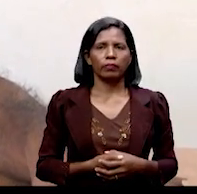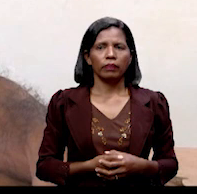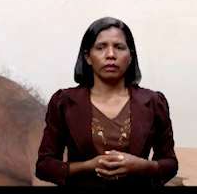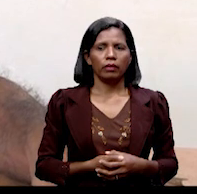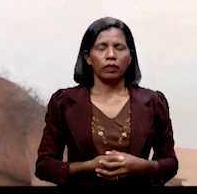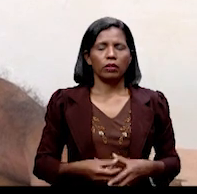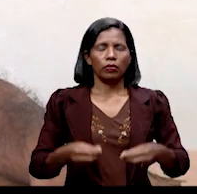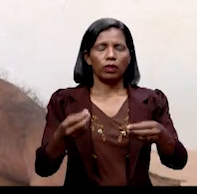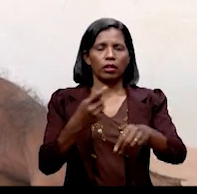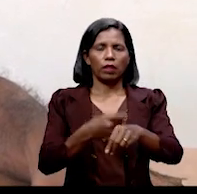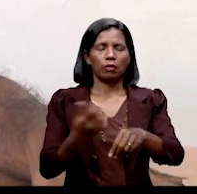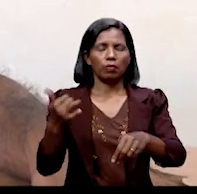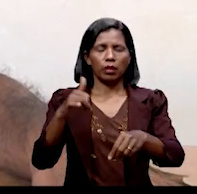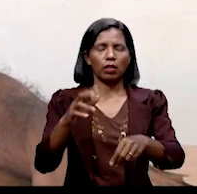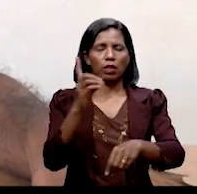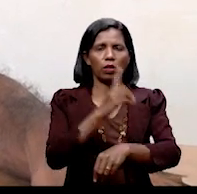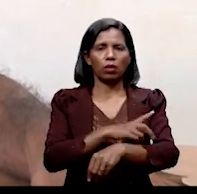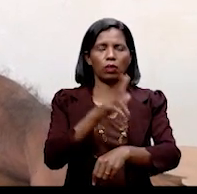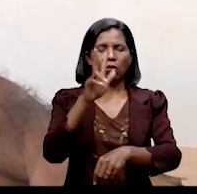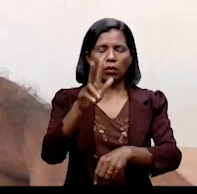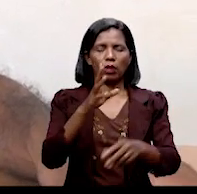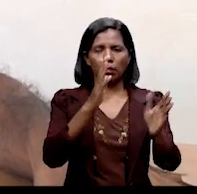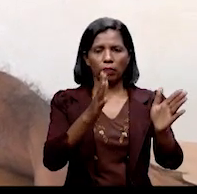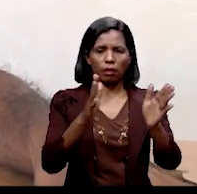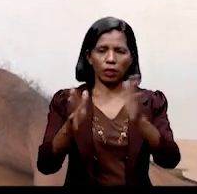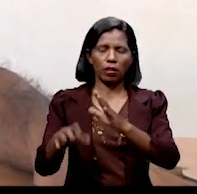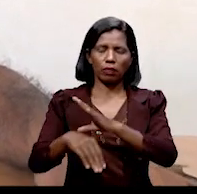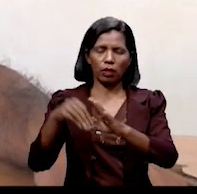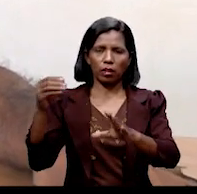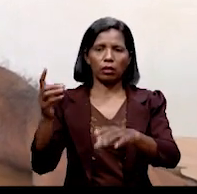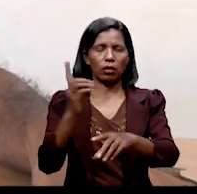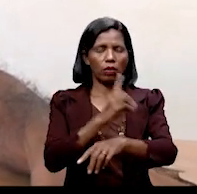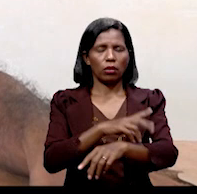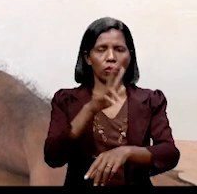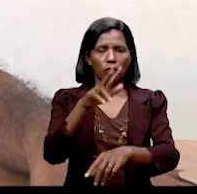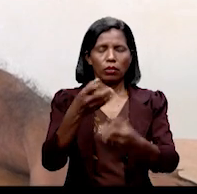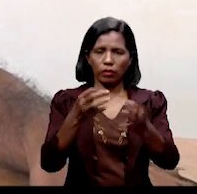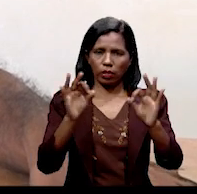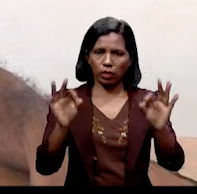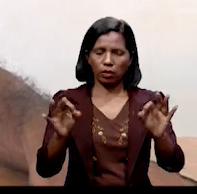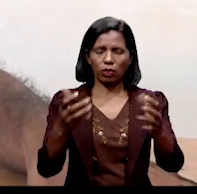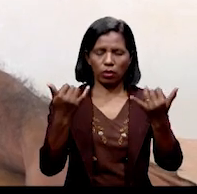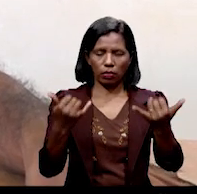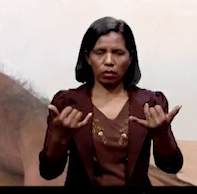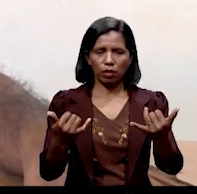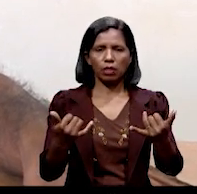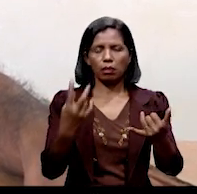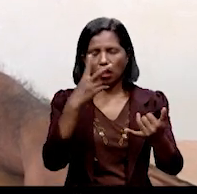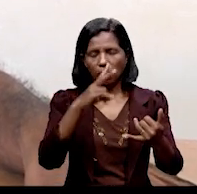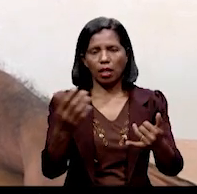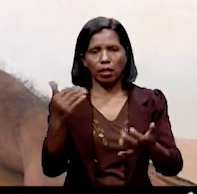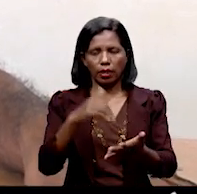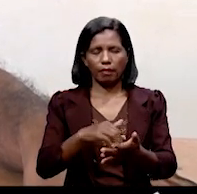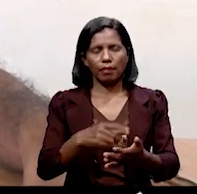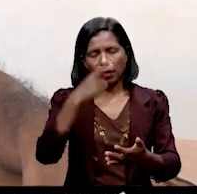fatempo basira durante loran tolu peraturan preparasan loran tolu ramata ito ohin mo si bahetan filfali